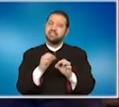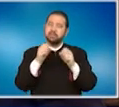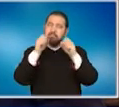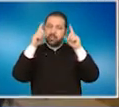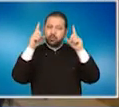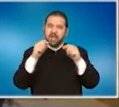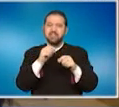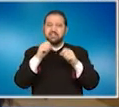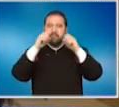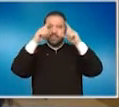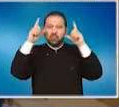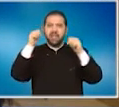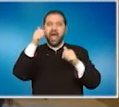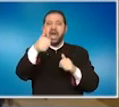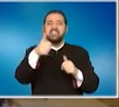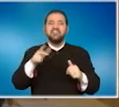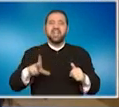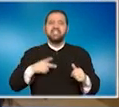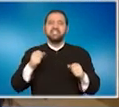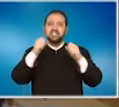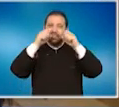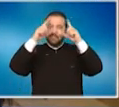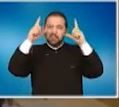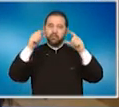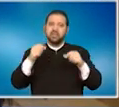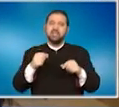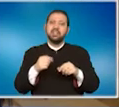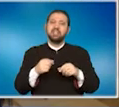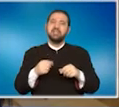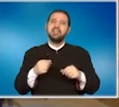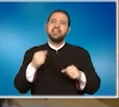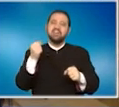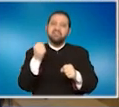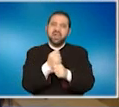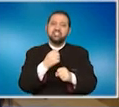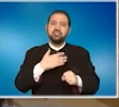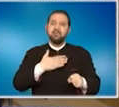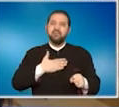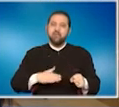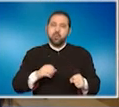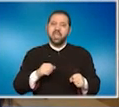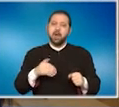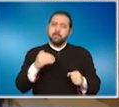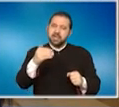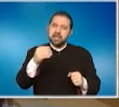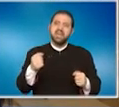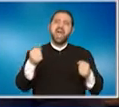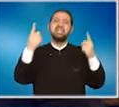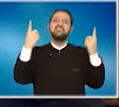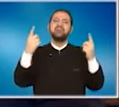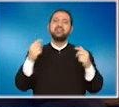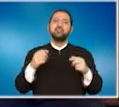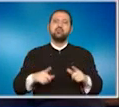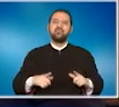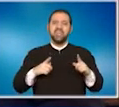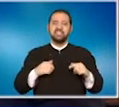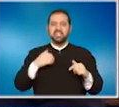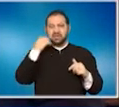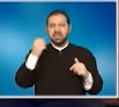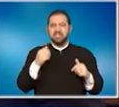vedem lucrurile excepționale că se întâmplă ca să fim mai apropiați de Dumnezeu, nu. Avem tot ce ne trebuie ca să fim credincioși și ceea ce